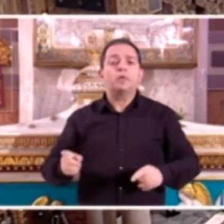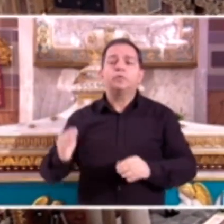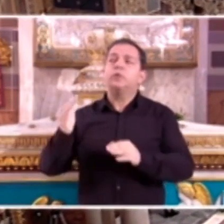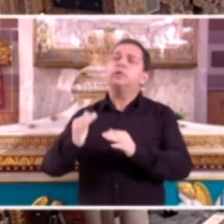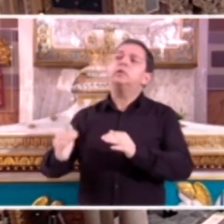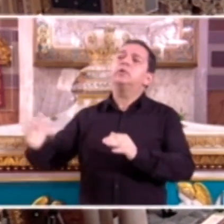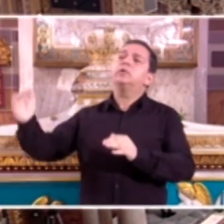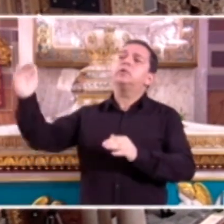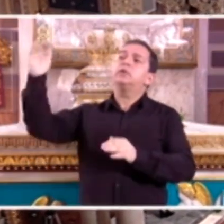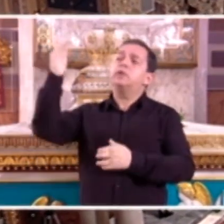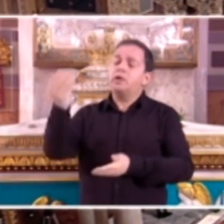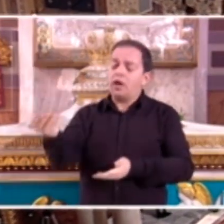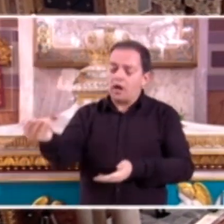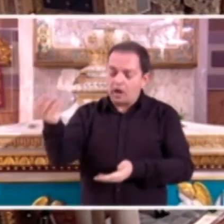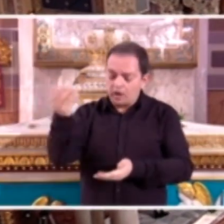Κύριε